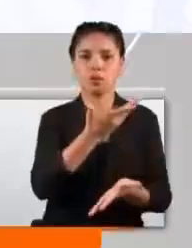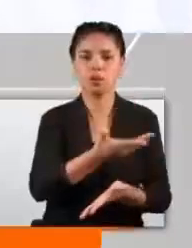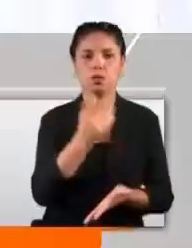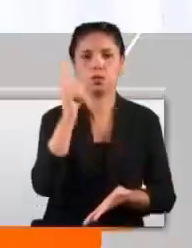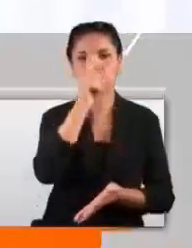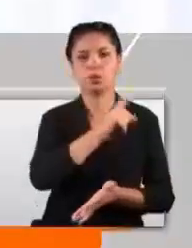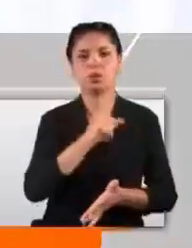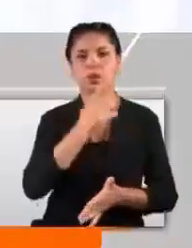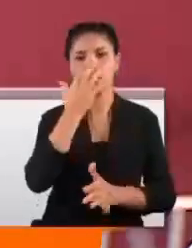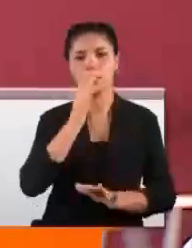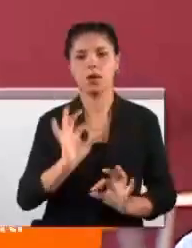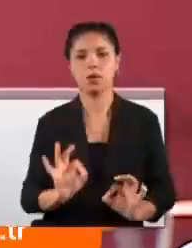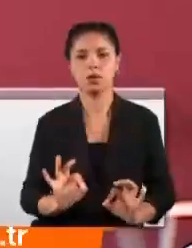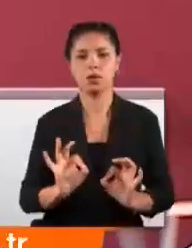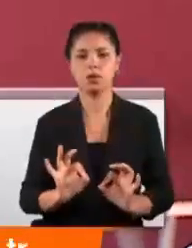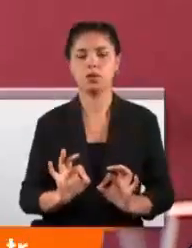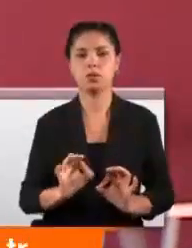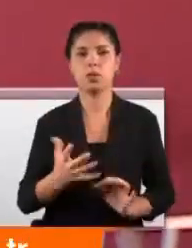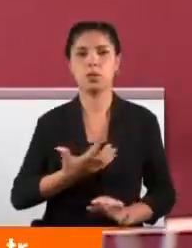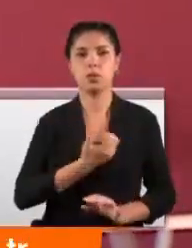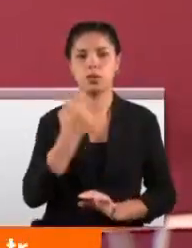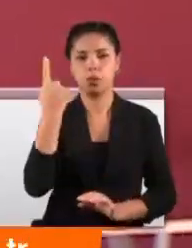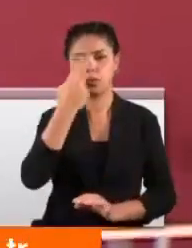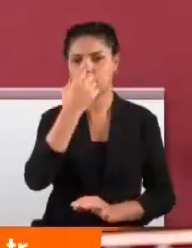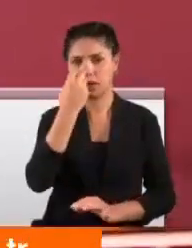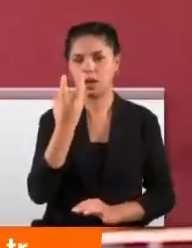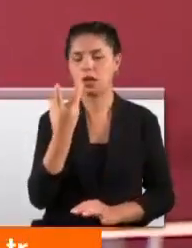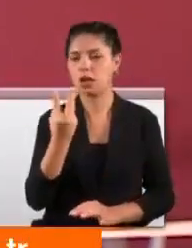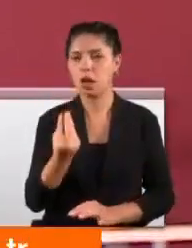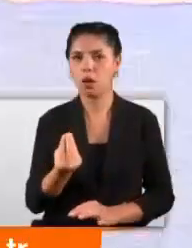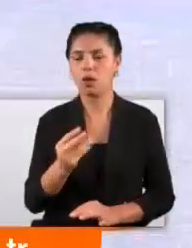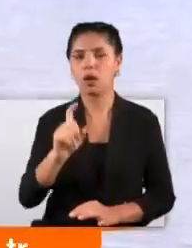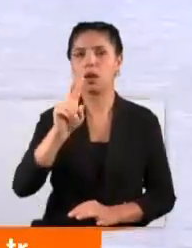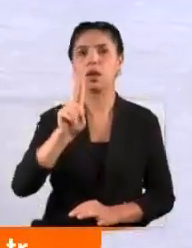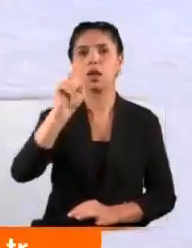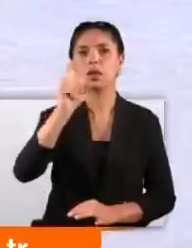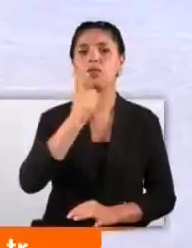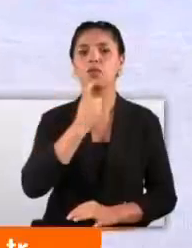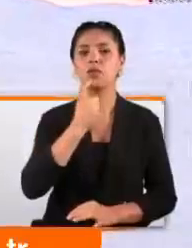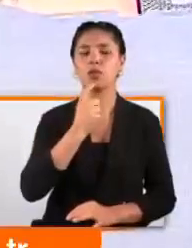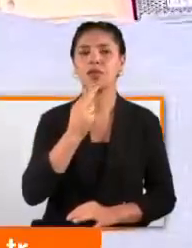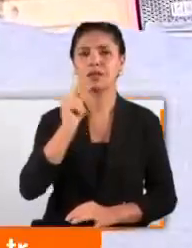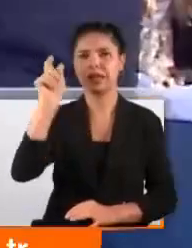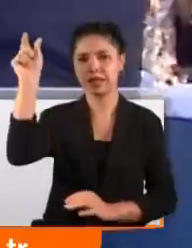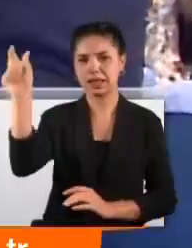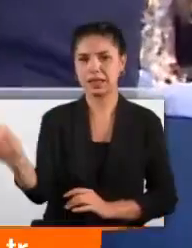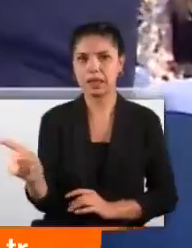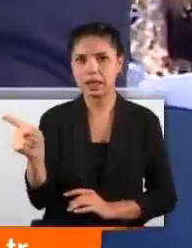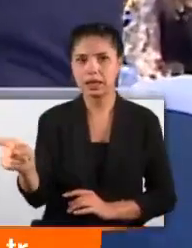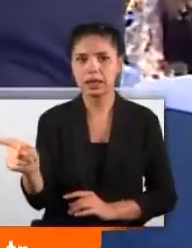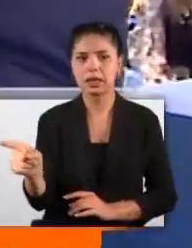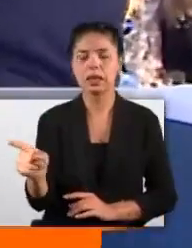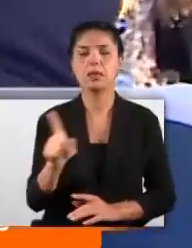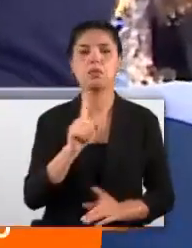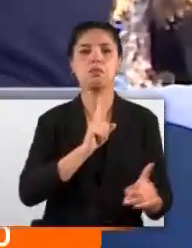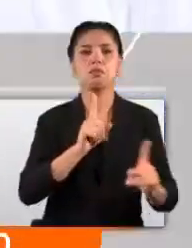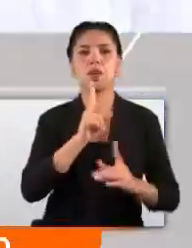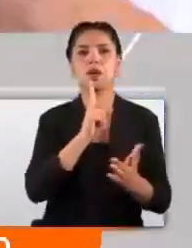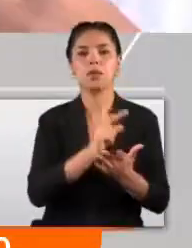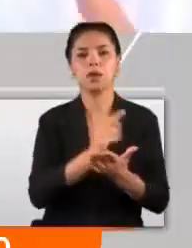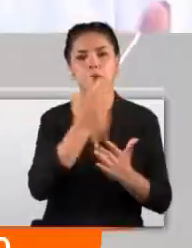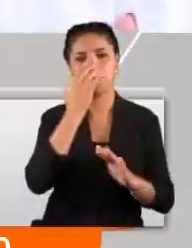Onunla bekliyoruz şimdi. Yaşadığı üzüntüden kansere yakalanan 79 yaşındaki Dirvana istinaf mahkemesinden gelecek kararı